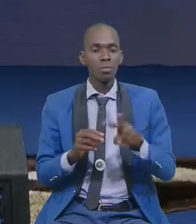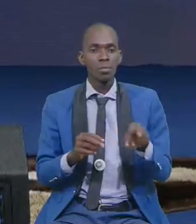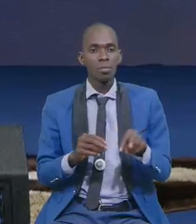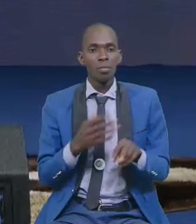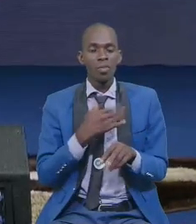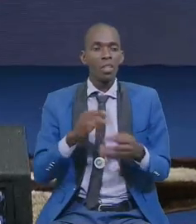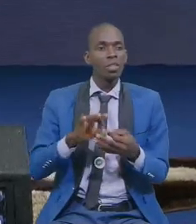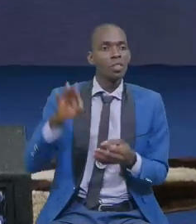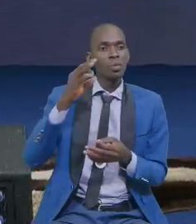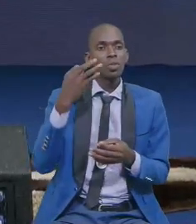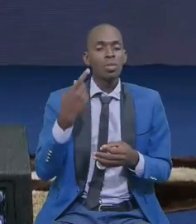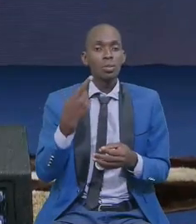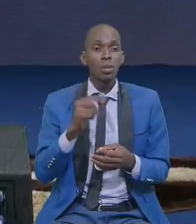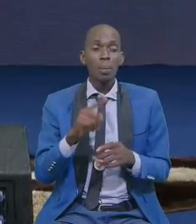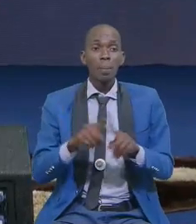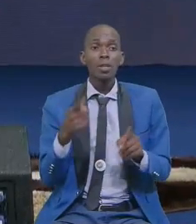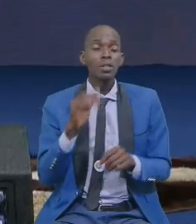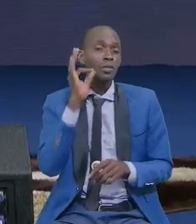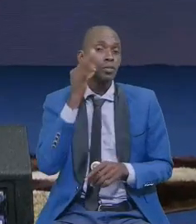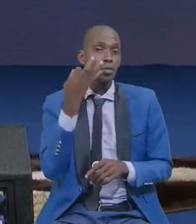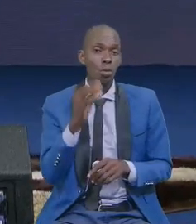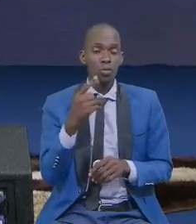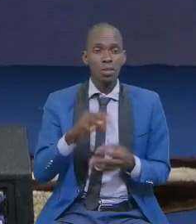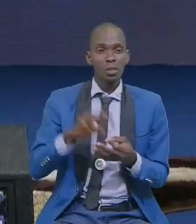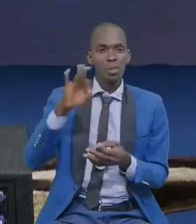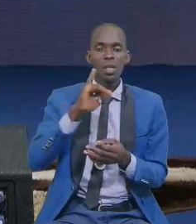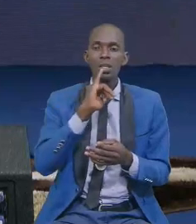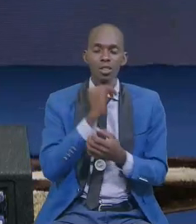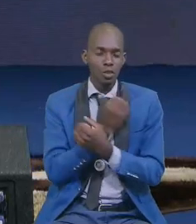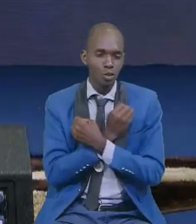Mais le fruit de l'esprit, c'est l'amour.